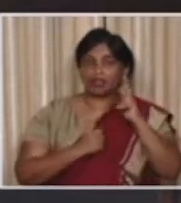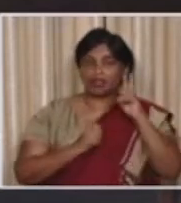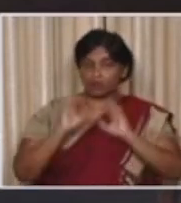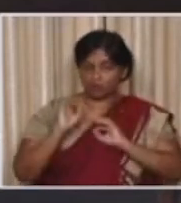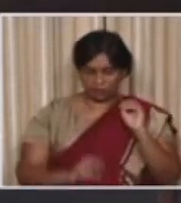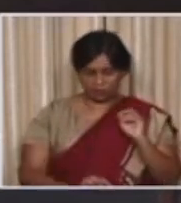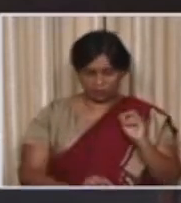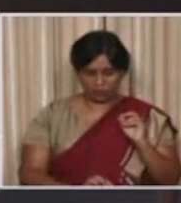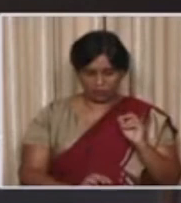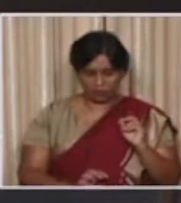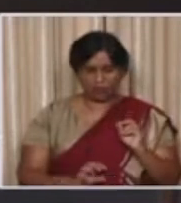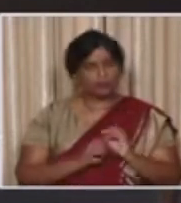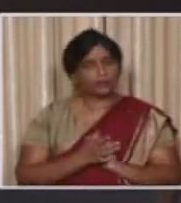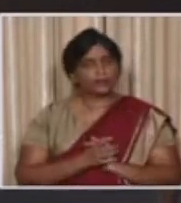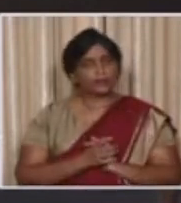180ක